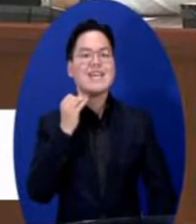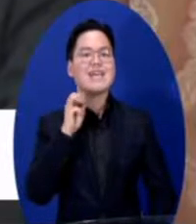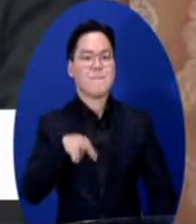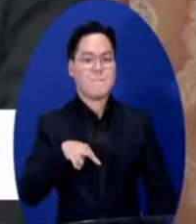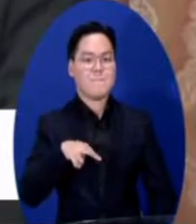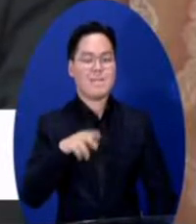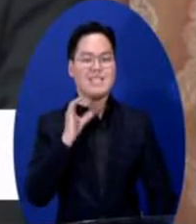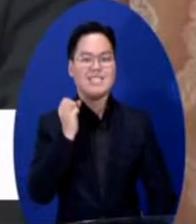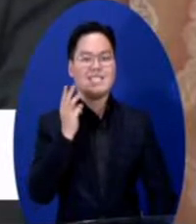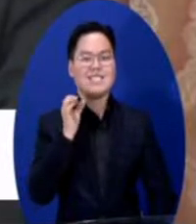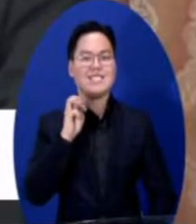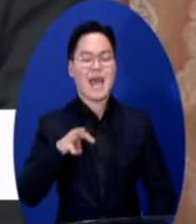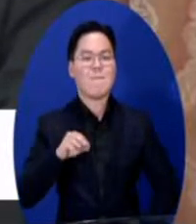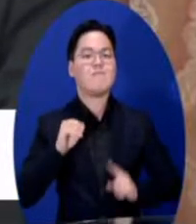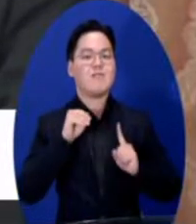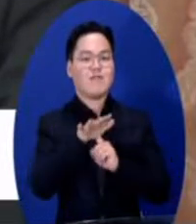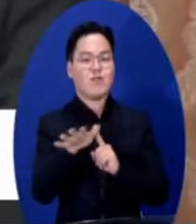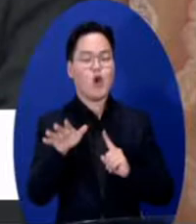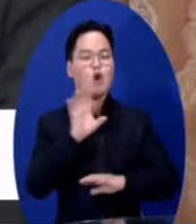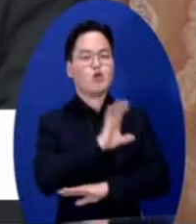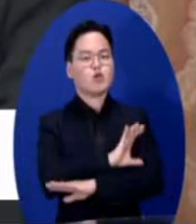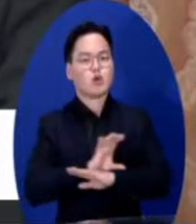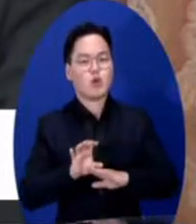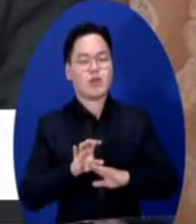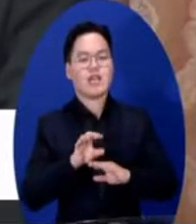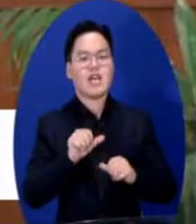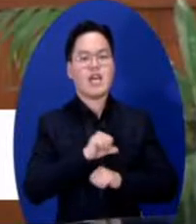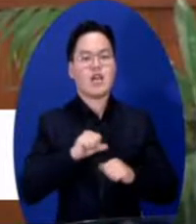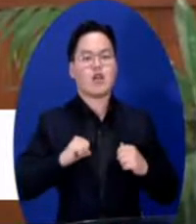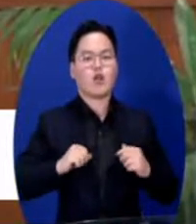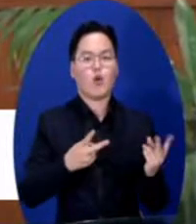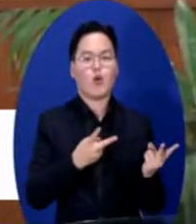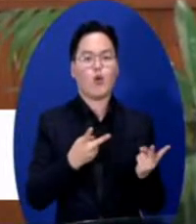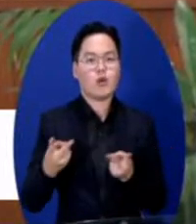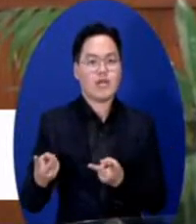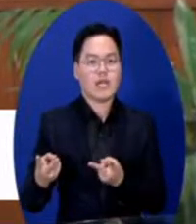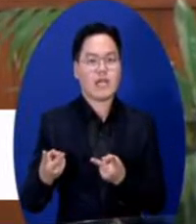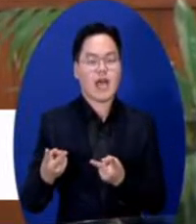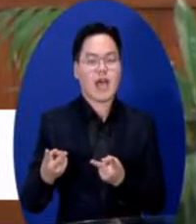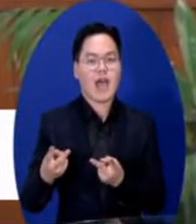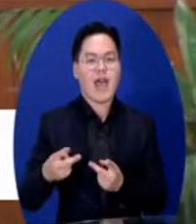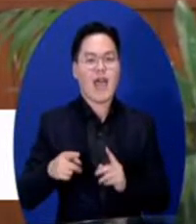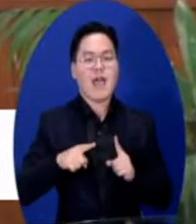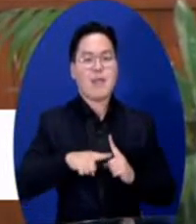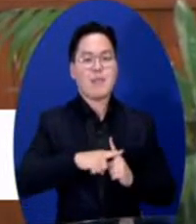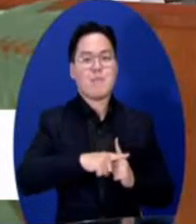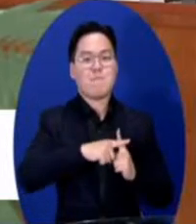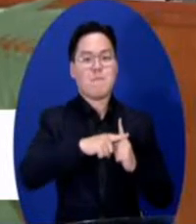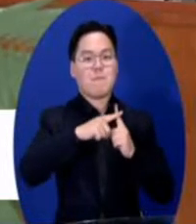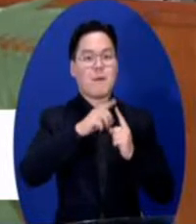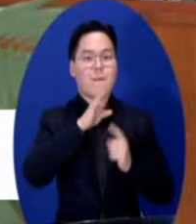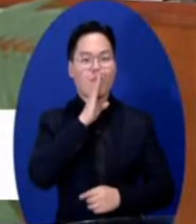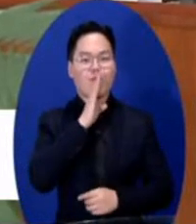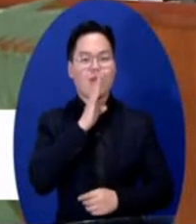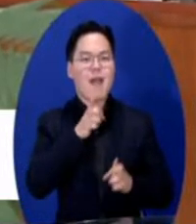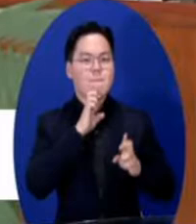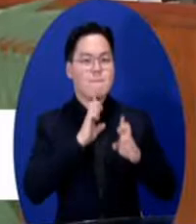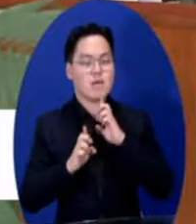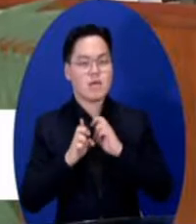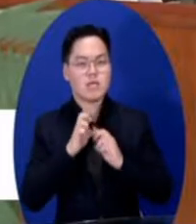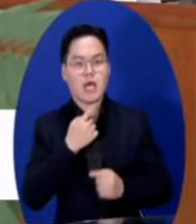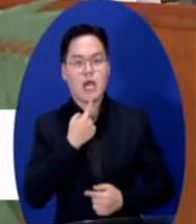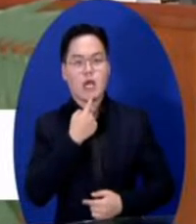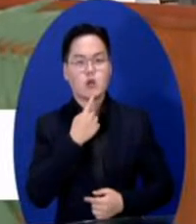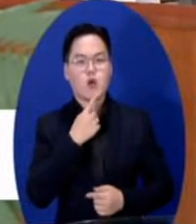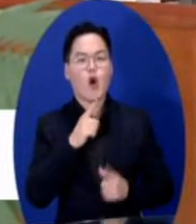байна. Ингэснээр сургалтын ажил болон иргэдэд хүргэх үйлчилгээ нь олон талын нэрийг өөрчлөлт гарсан элдв хүндрэл